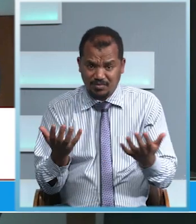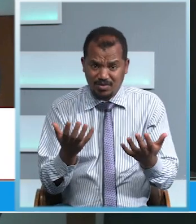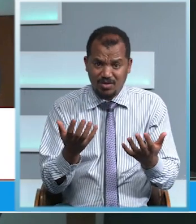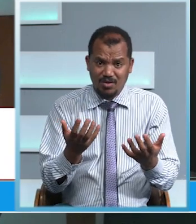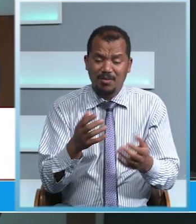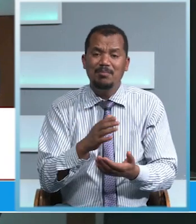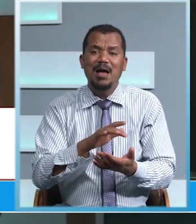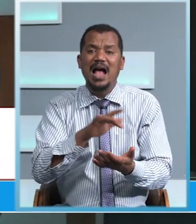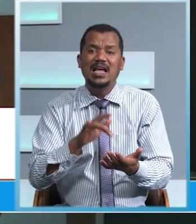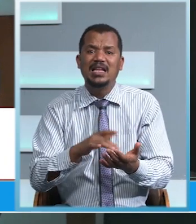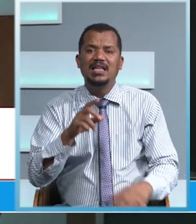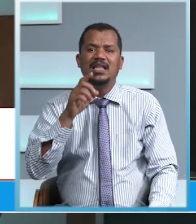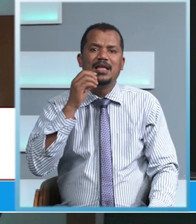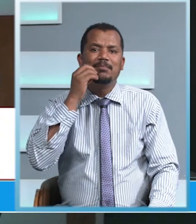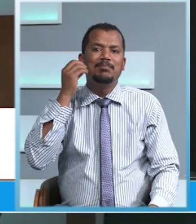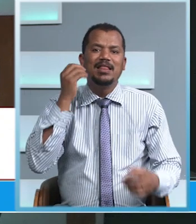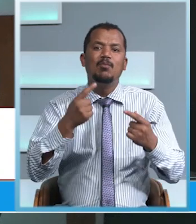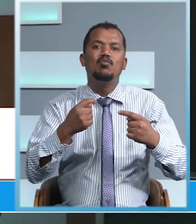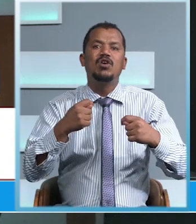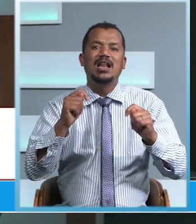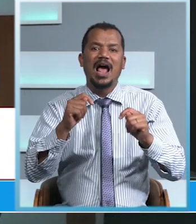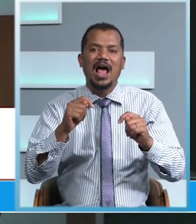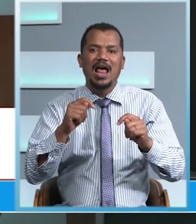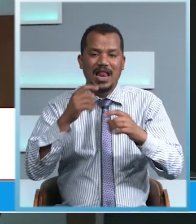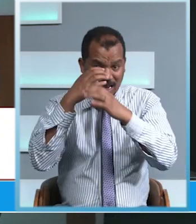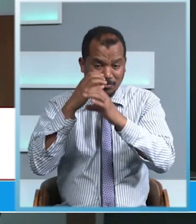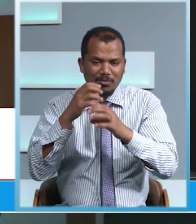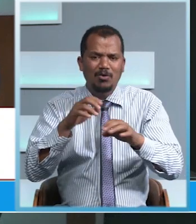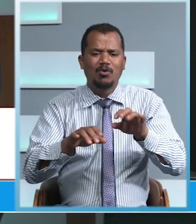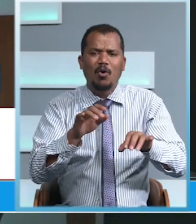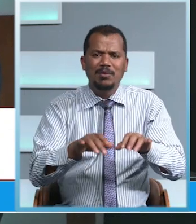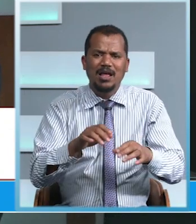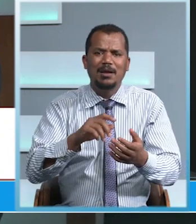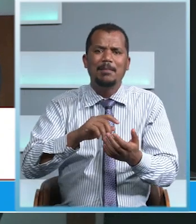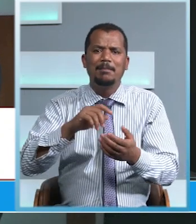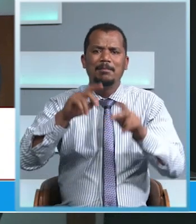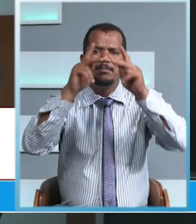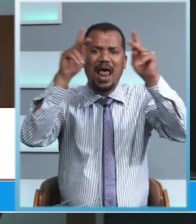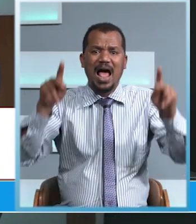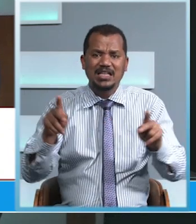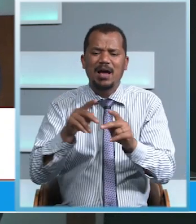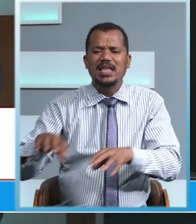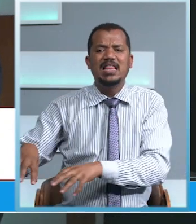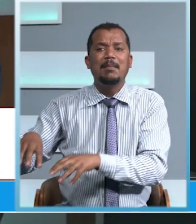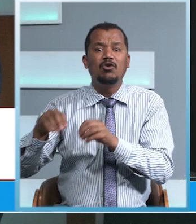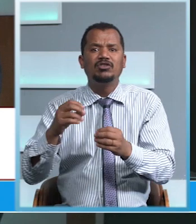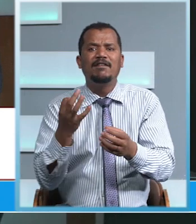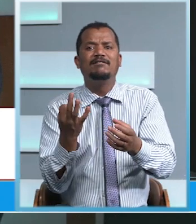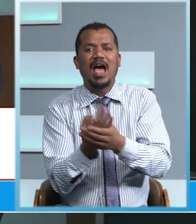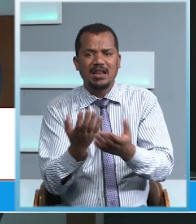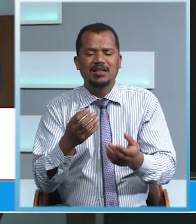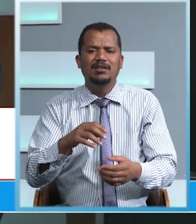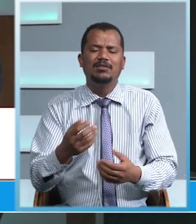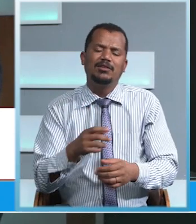ካወደማቸው ንብረቶችና ቁሳቁሶች መካከለም የቤተ ሙከራ ቁሳቁስ፣ ኮምፒውተሮች፣ ፕላዝማዎች፣ የተማሪ ሰነዶችና ሌሎችም